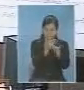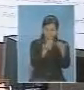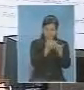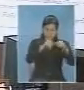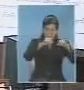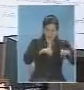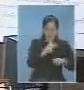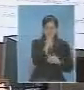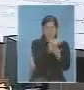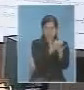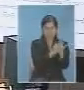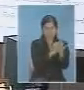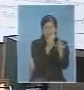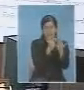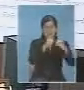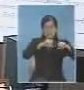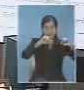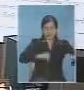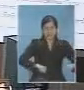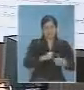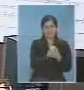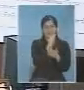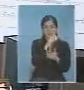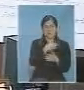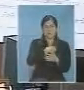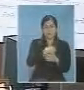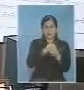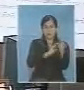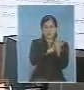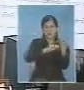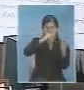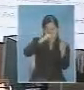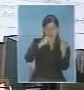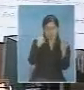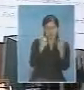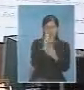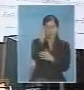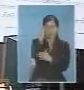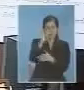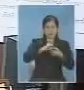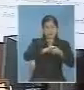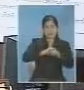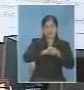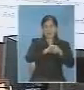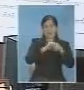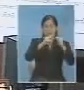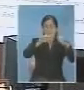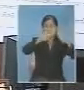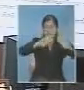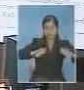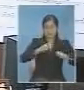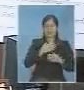อนาคตถ้าเราบอกว่าเราจะอยากให้ประเทศไทยเราก้าวสู่ความเป็นประชาคมอาเซียนเราจะดูแลในเรื่อง